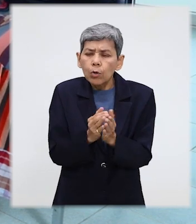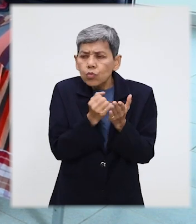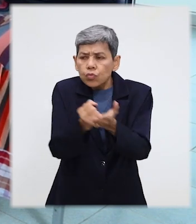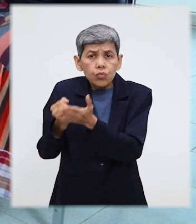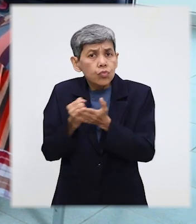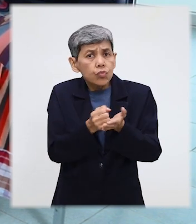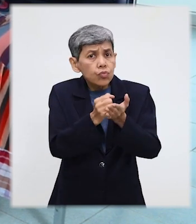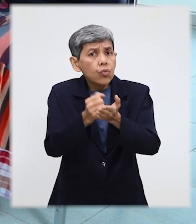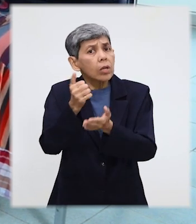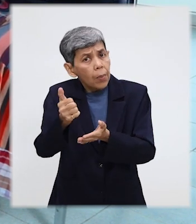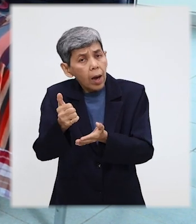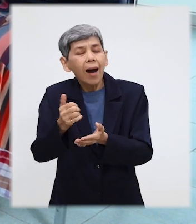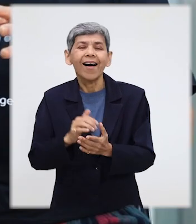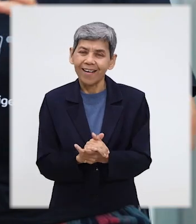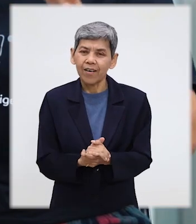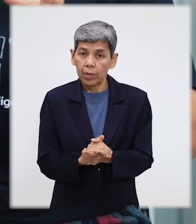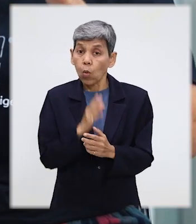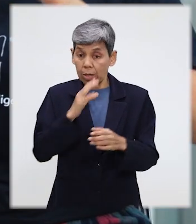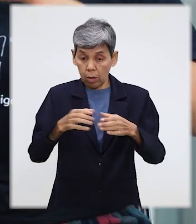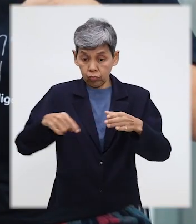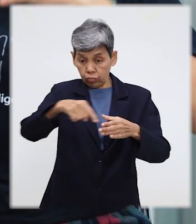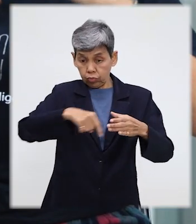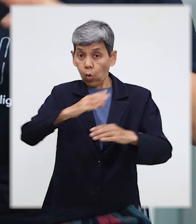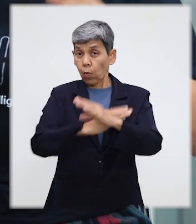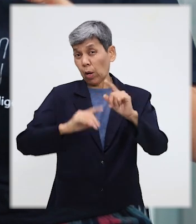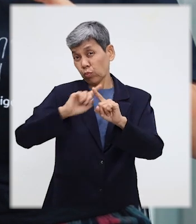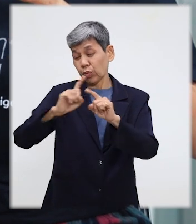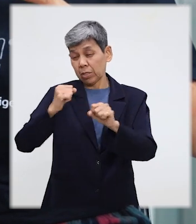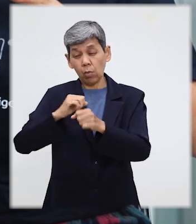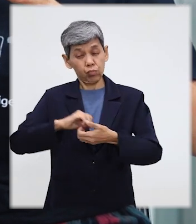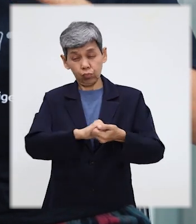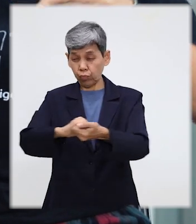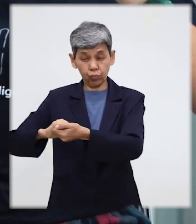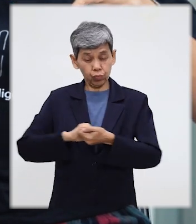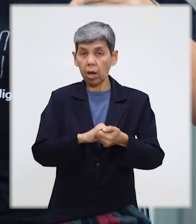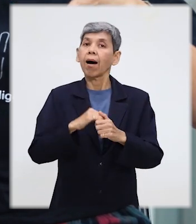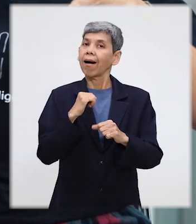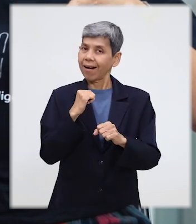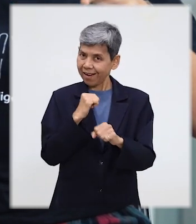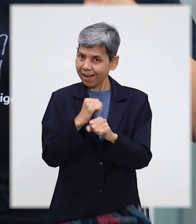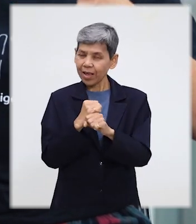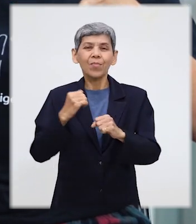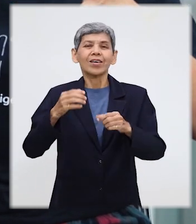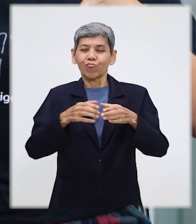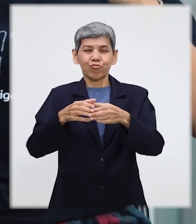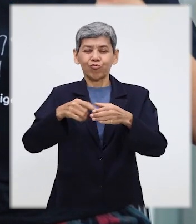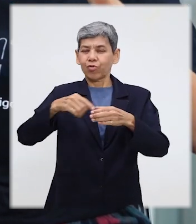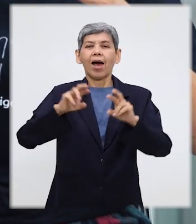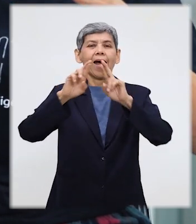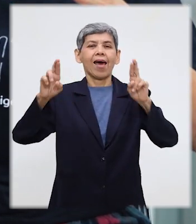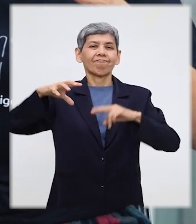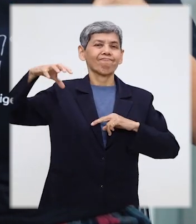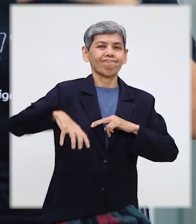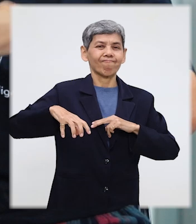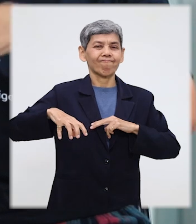าแทนกันได้ไหมเป็นหูแทนกันได้ไหมถ้าตรงนี้น่ะมันการทำงานร่วมกันได้เนี่ยเขาก็จะสามารถทำกิจการของตั